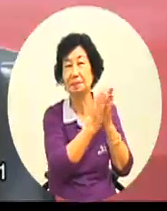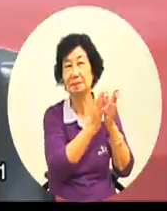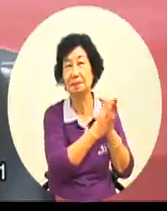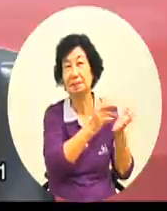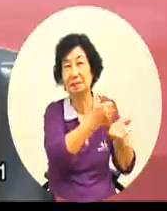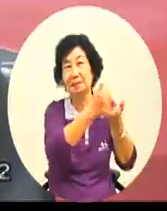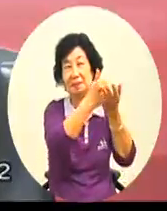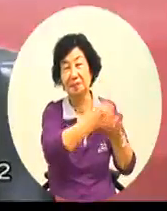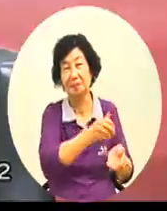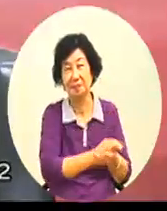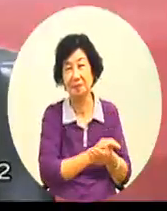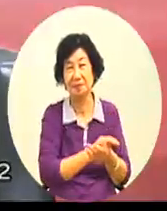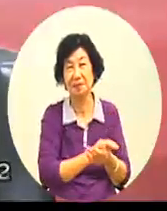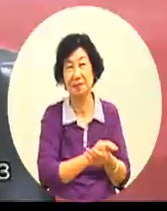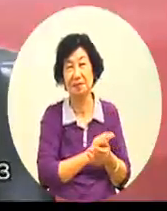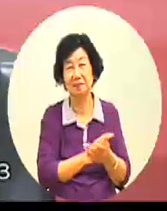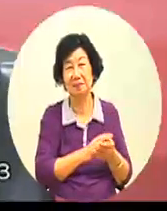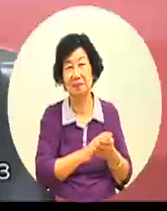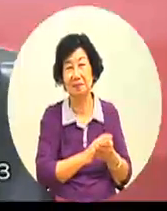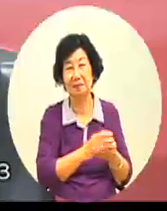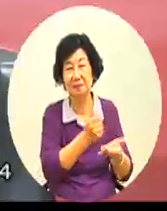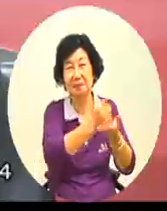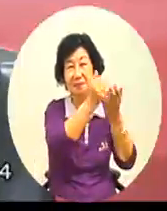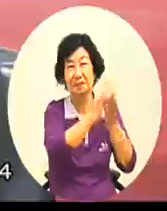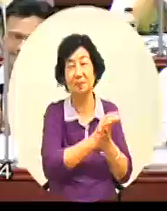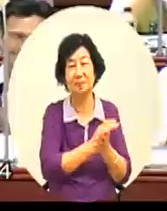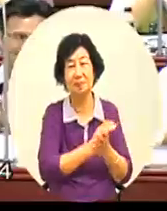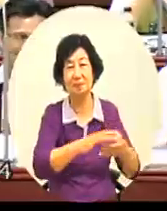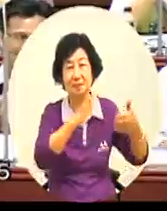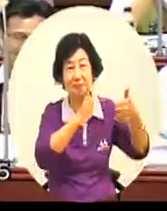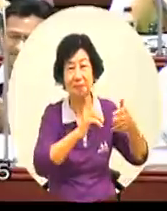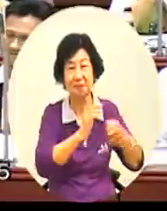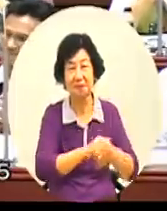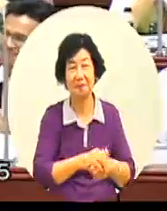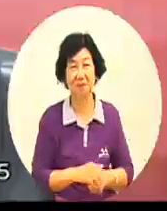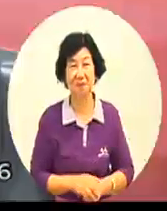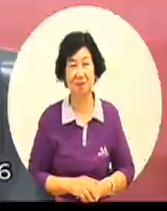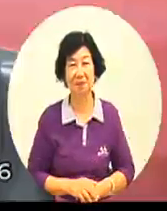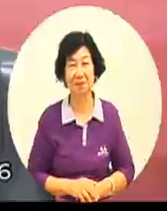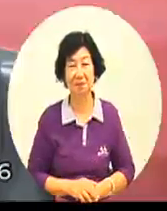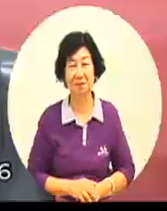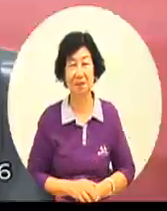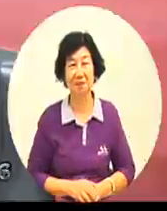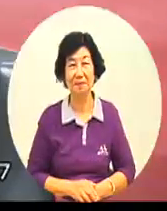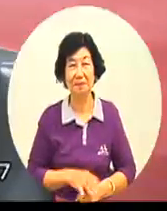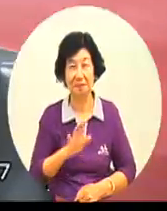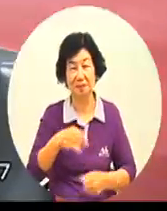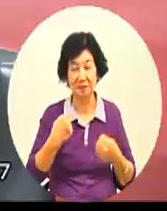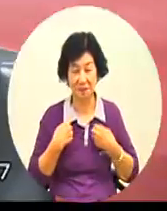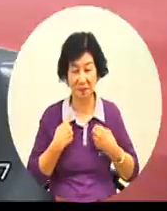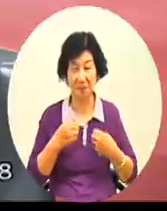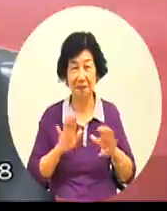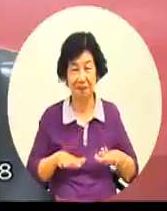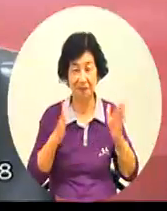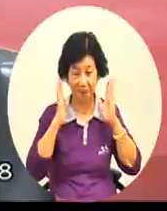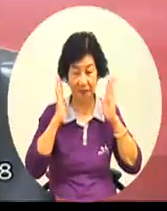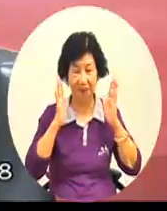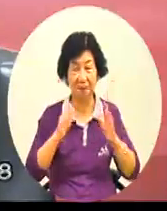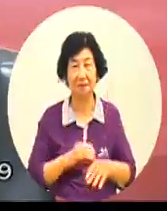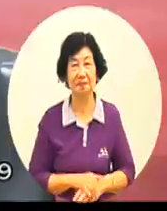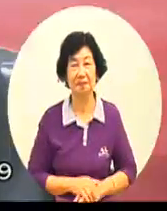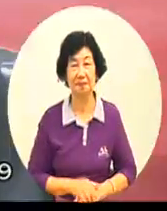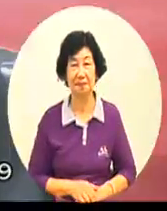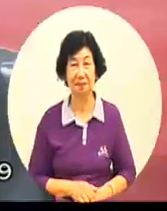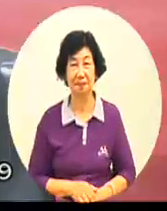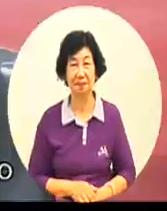下。但是他是。 对了，对了，这样吗？ 好。 这样正式，刚是练习，现在才是正式。 不是不是，他现在